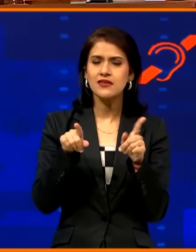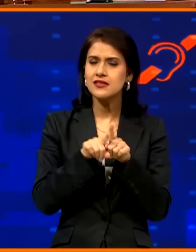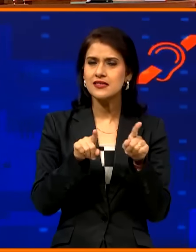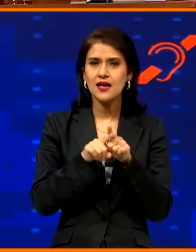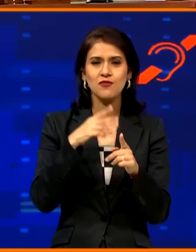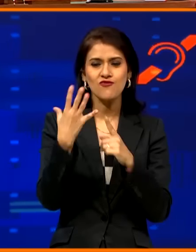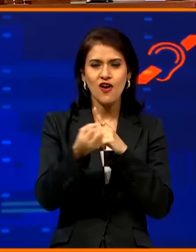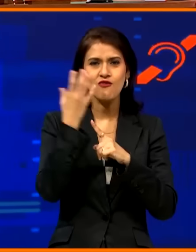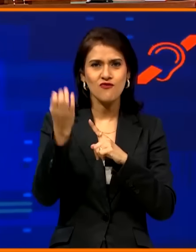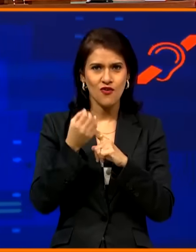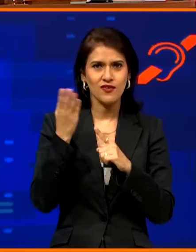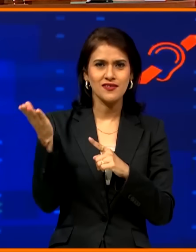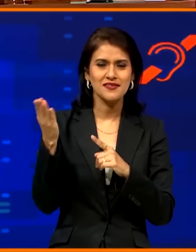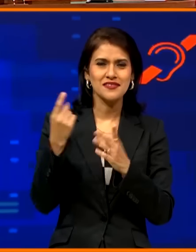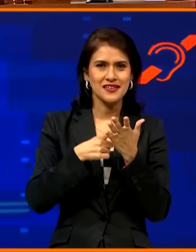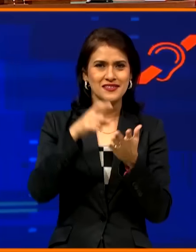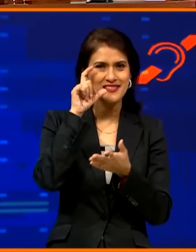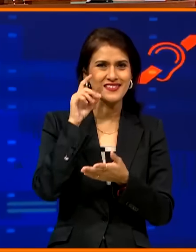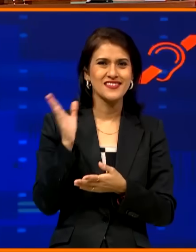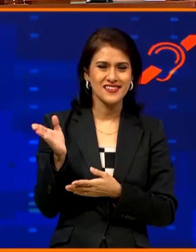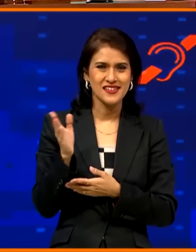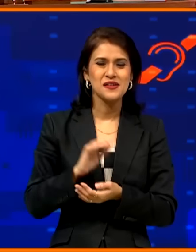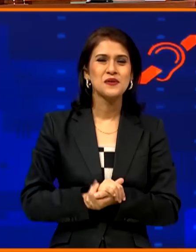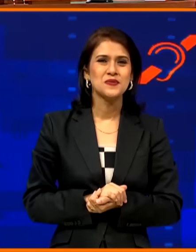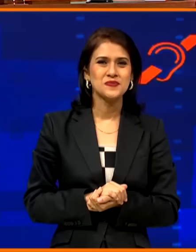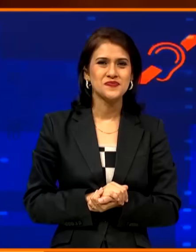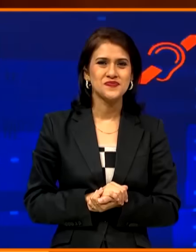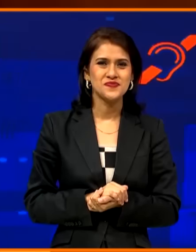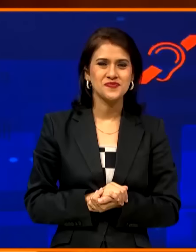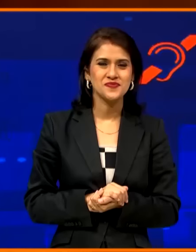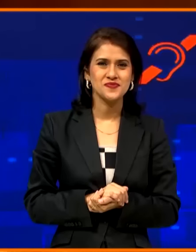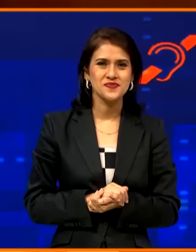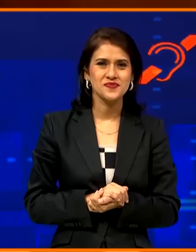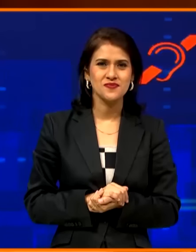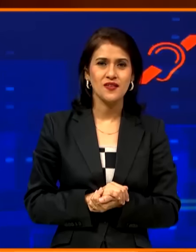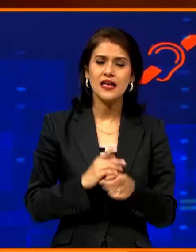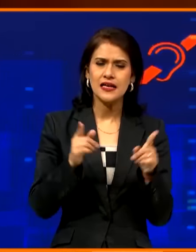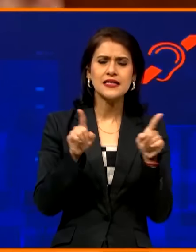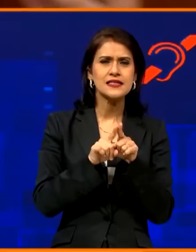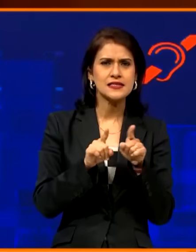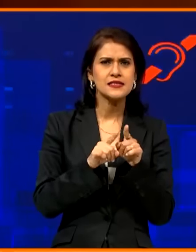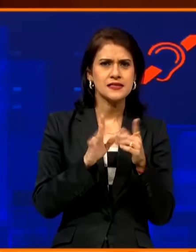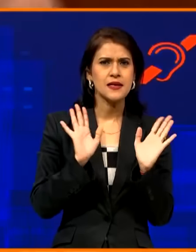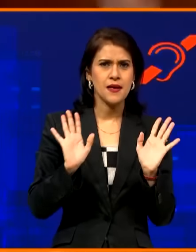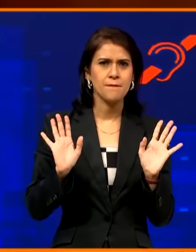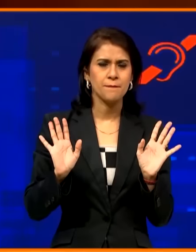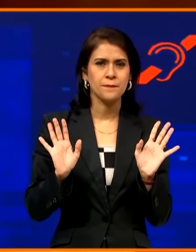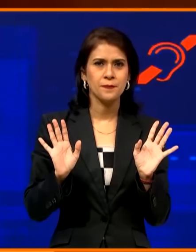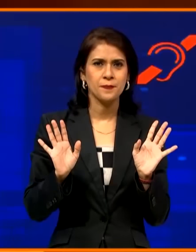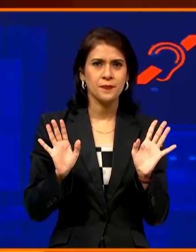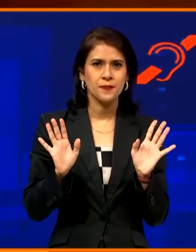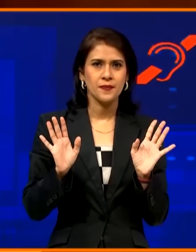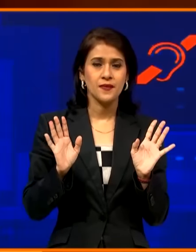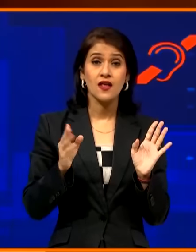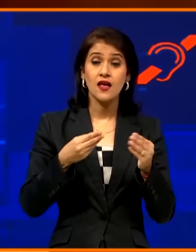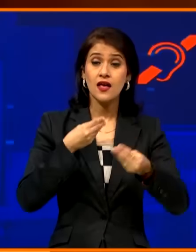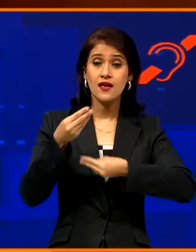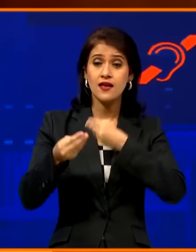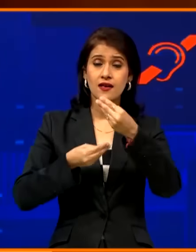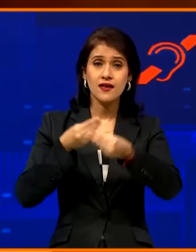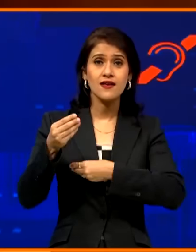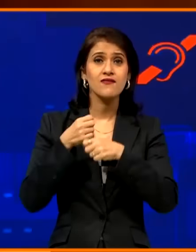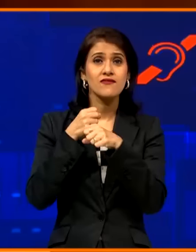ऐसी चीज ढूंढी है हमारे भाई साहब ने तो व इसी तरह का है कि बहुत ज्यादा